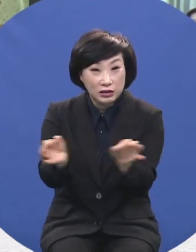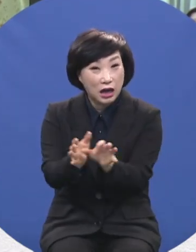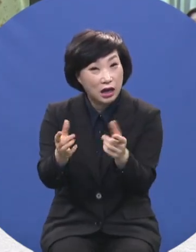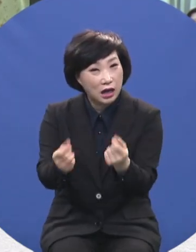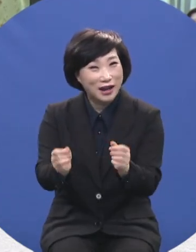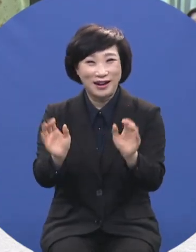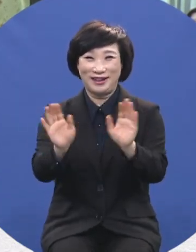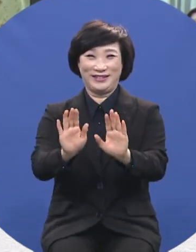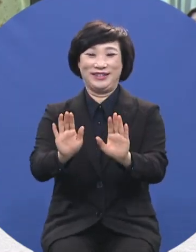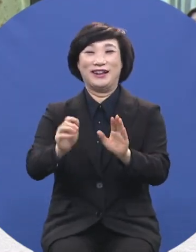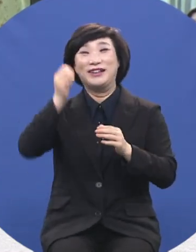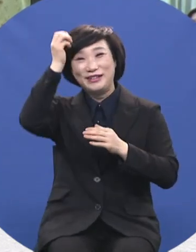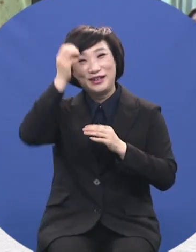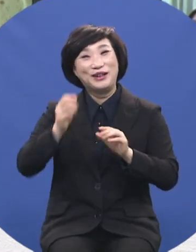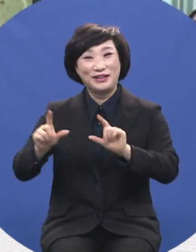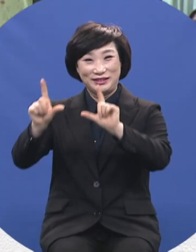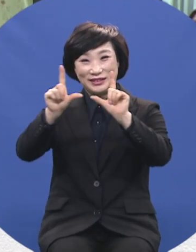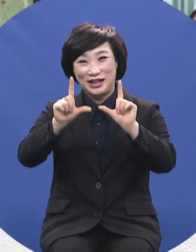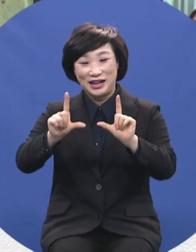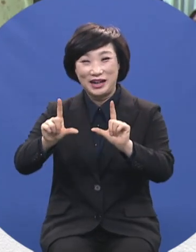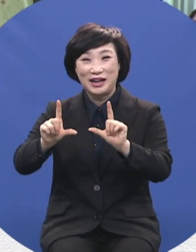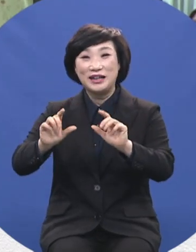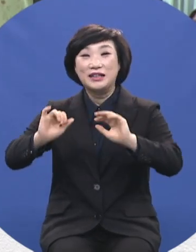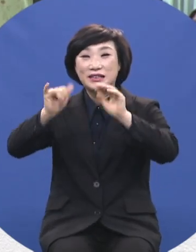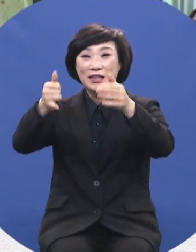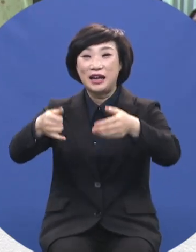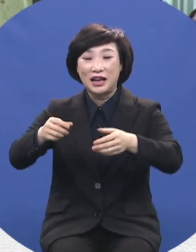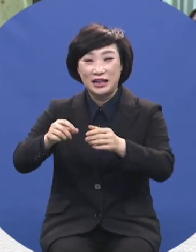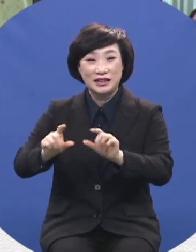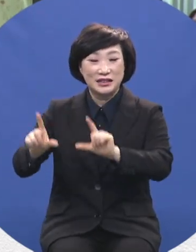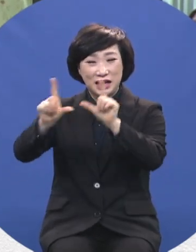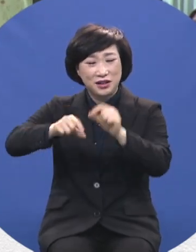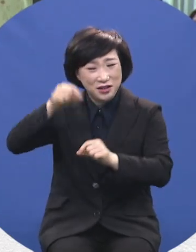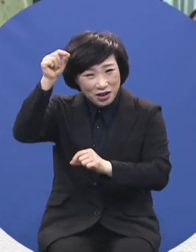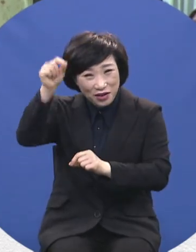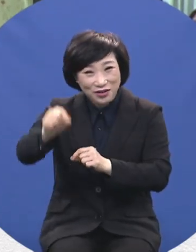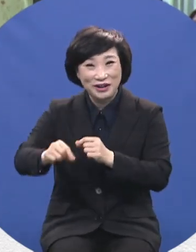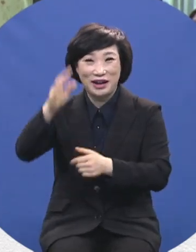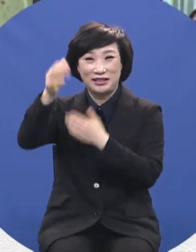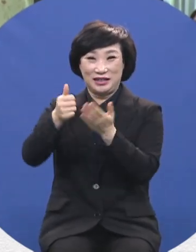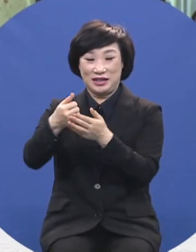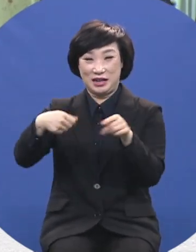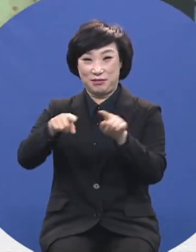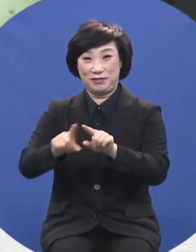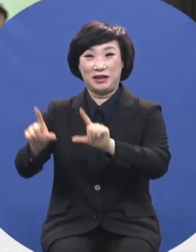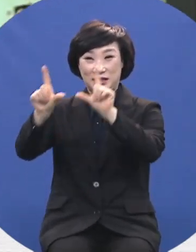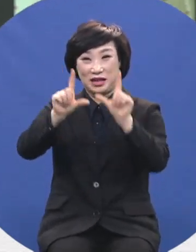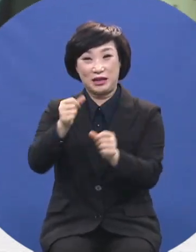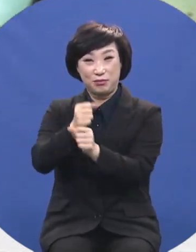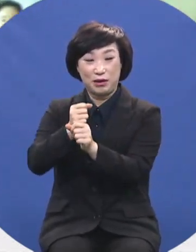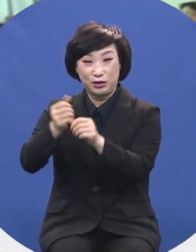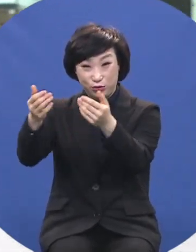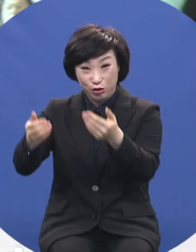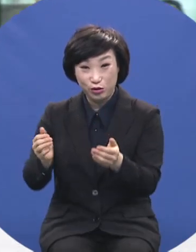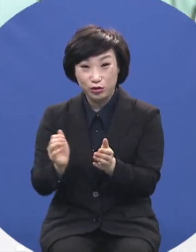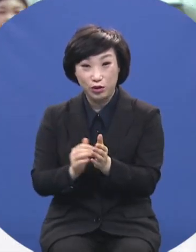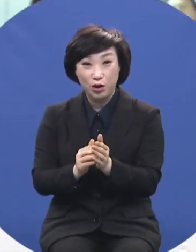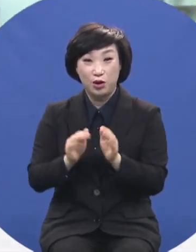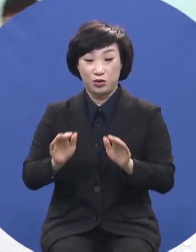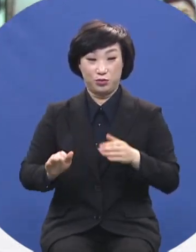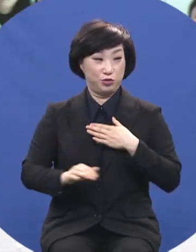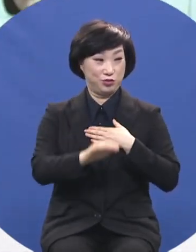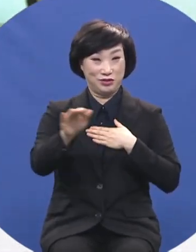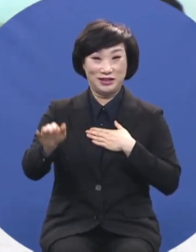세계는 영원히 하나님과 함께 살도록 지었으니, 그럼 하나님과 함께 살